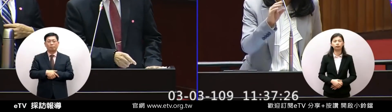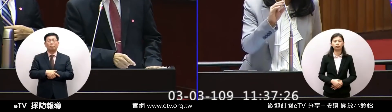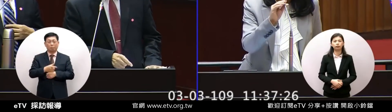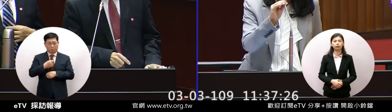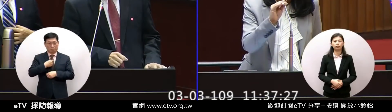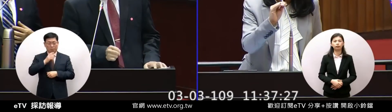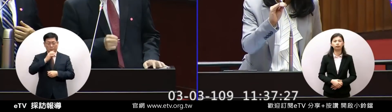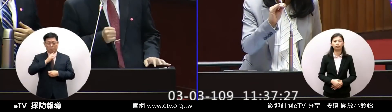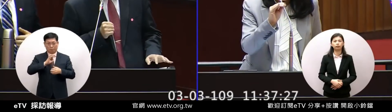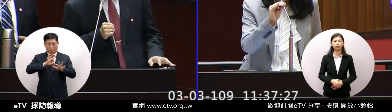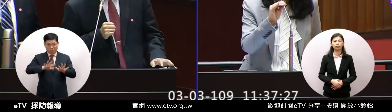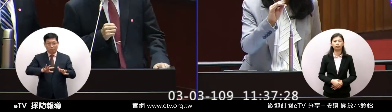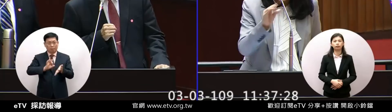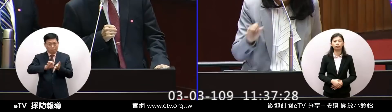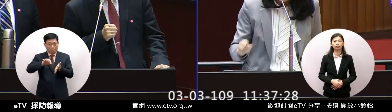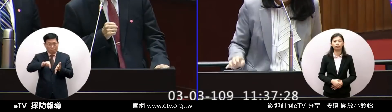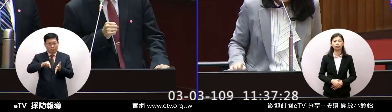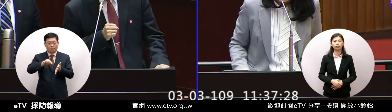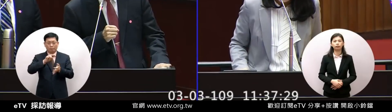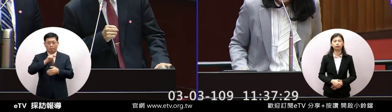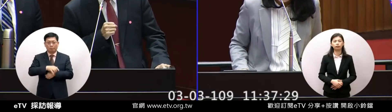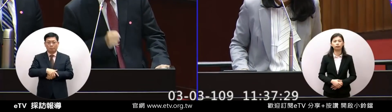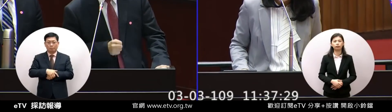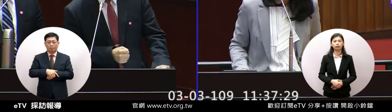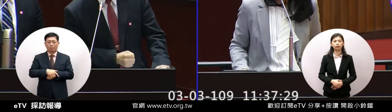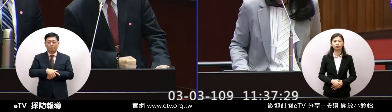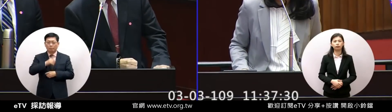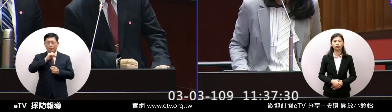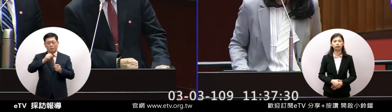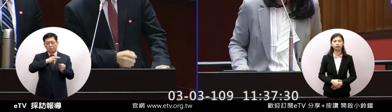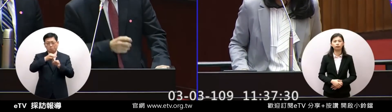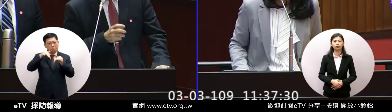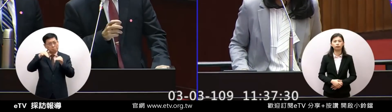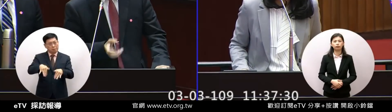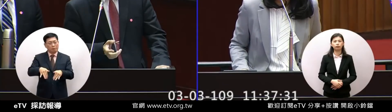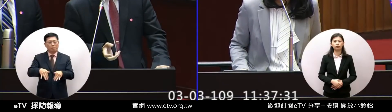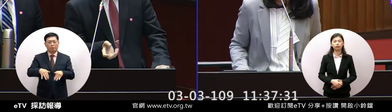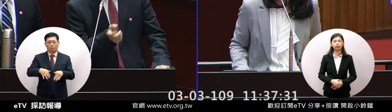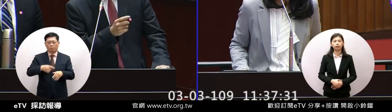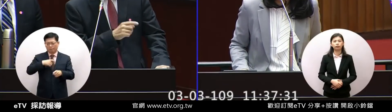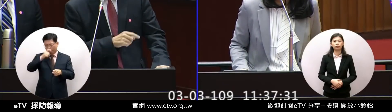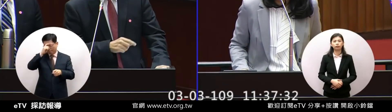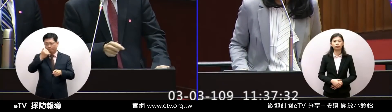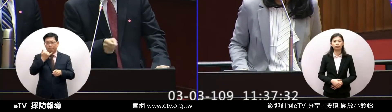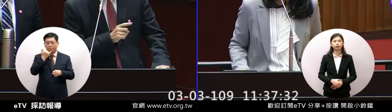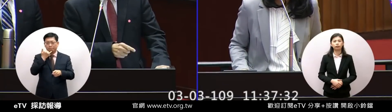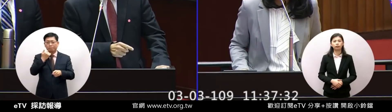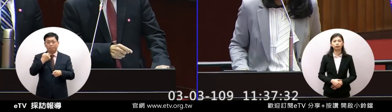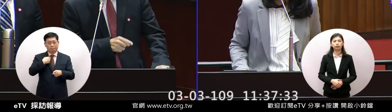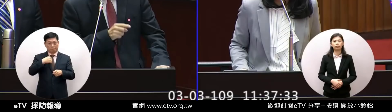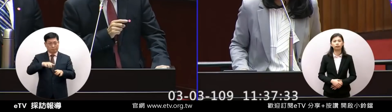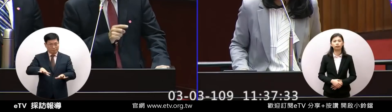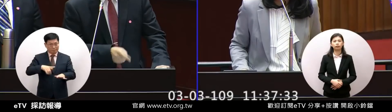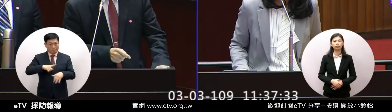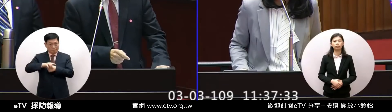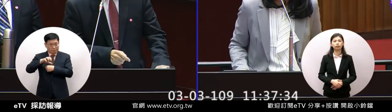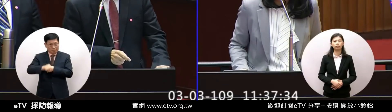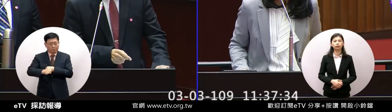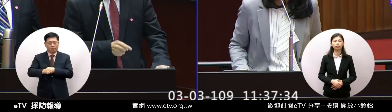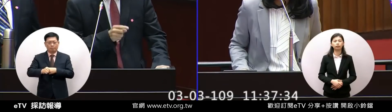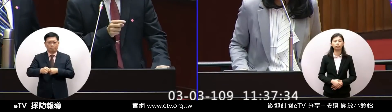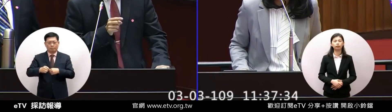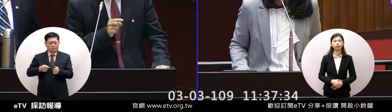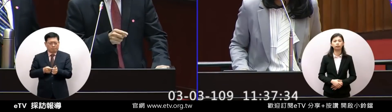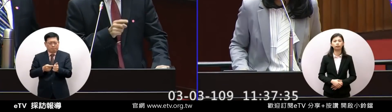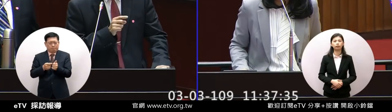是要利用这一次的这一个所谓的不景气，然后希望呢，我们这个时候来启